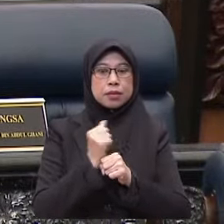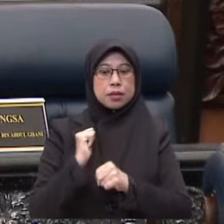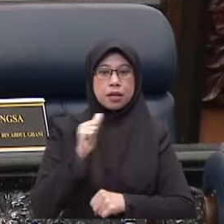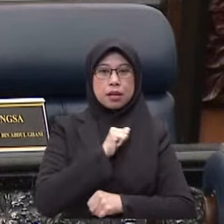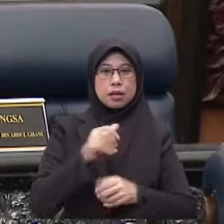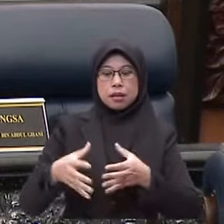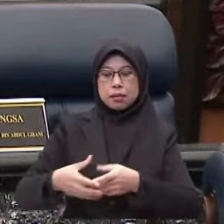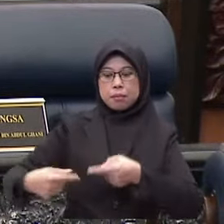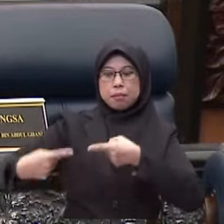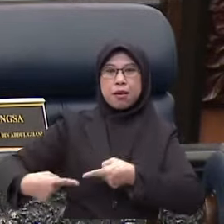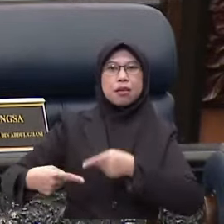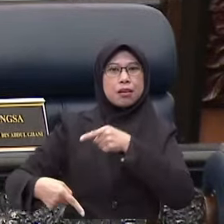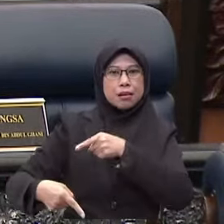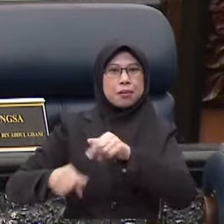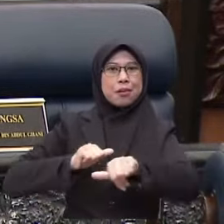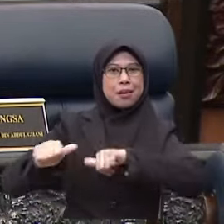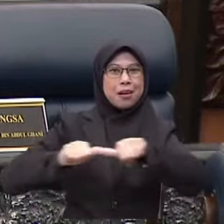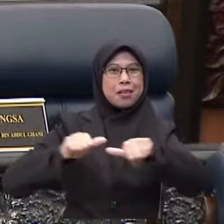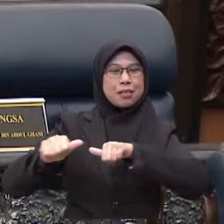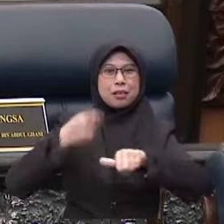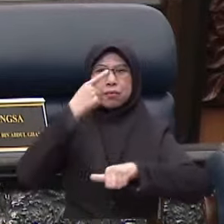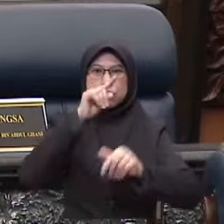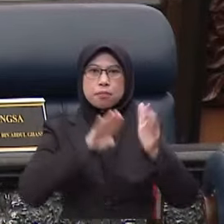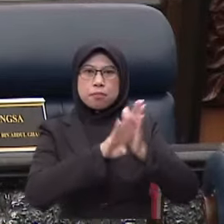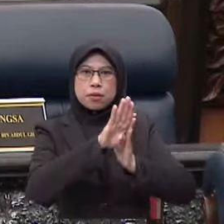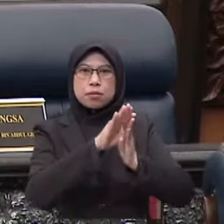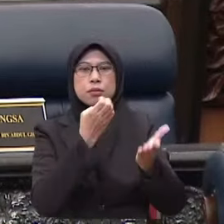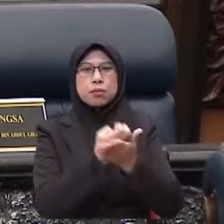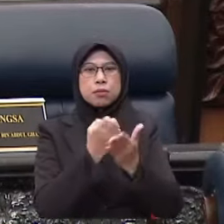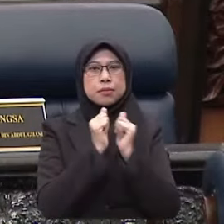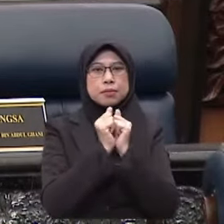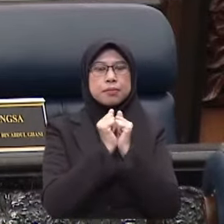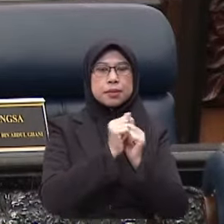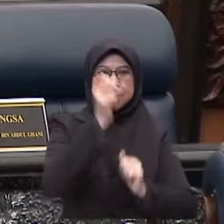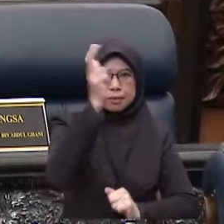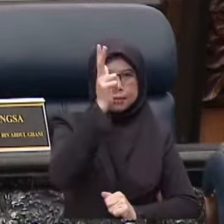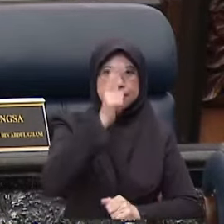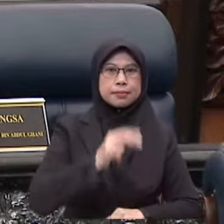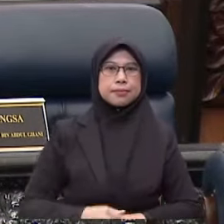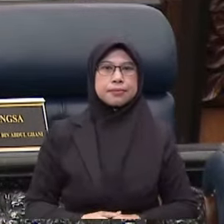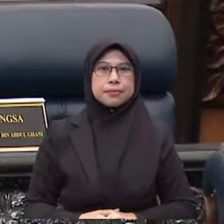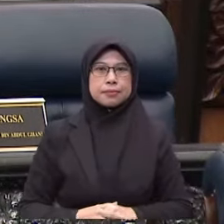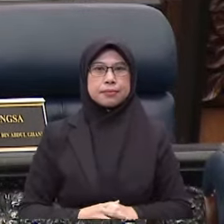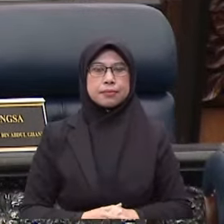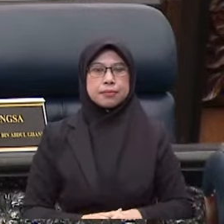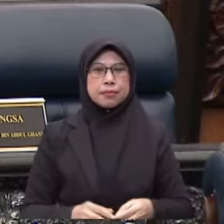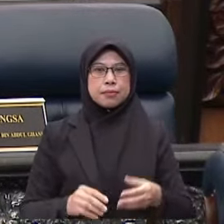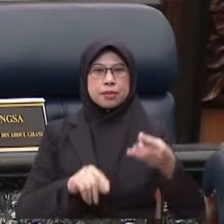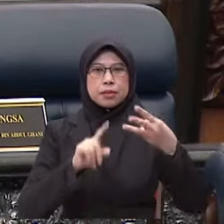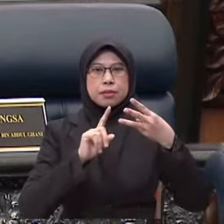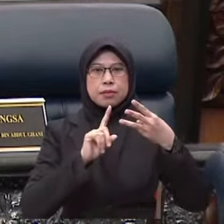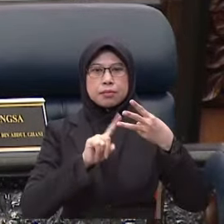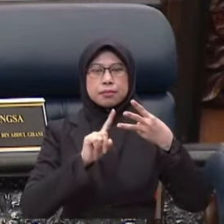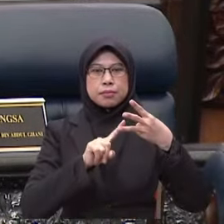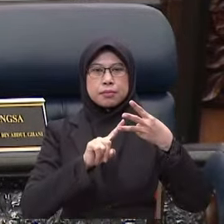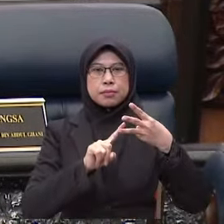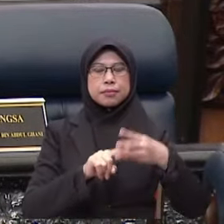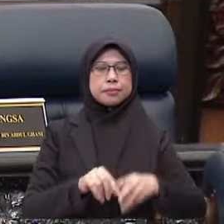yangang S proaktif dari segi membangunkan ekonomi bersama-sama Kerajaan ketiga